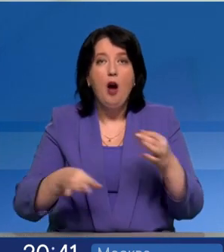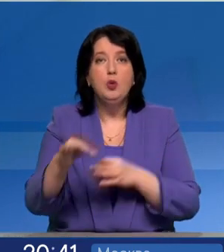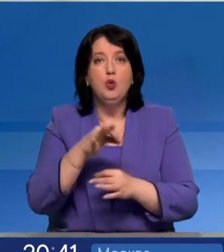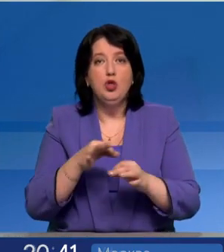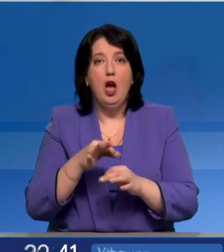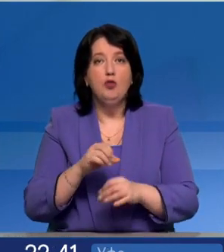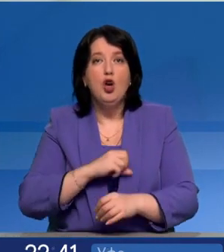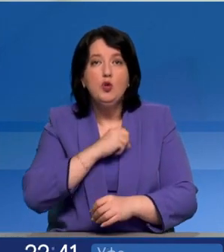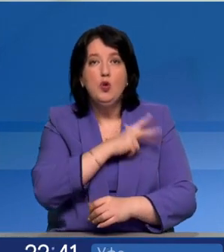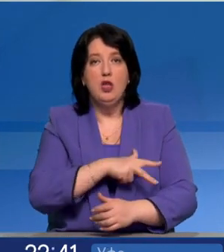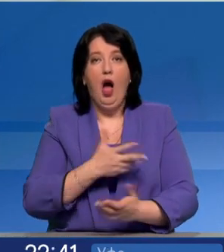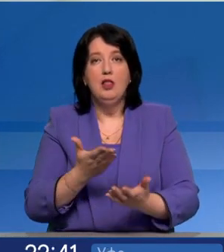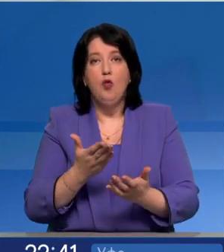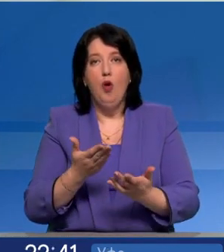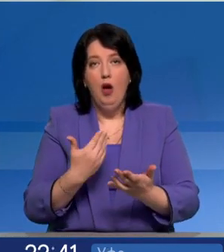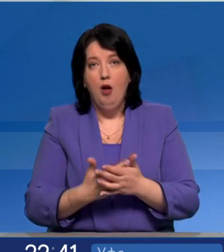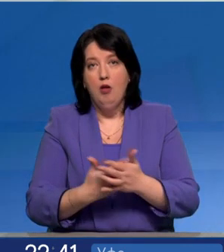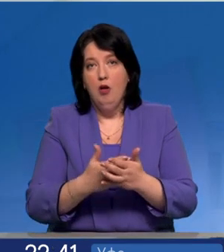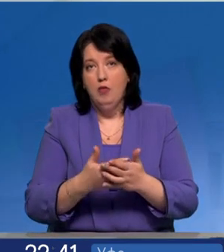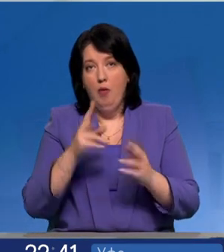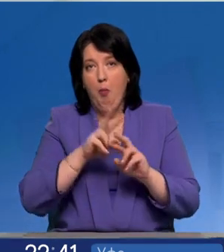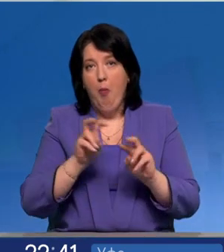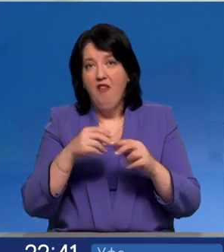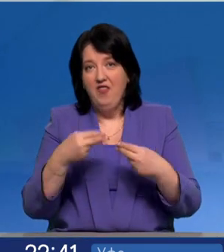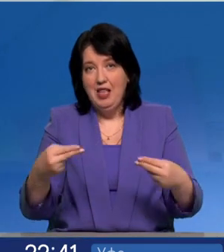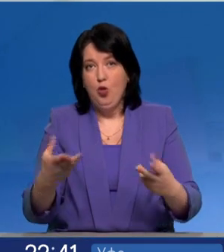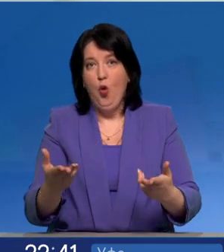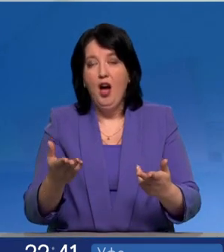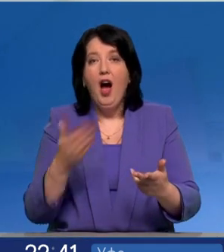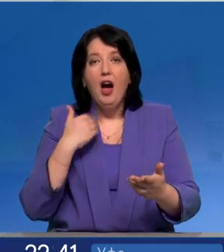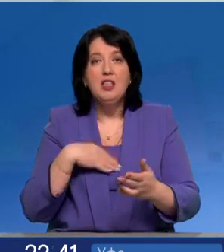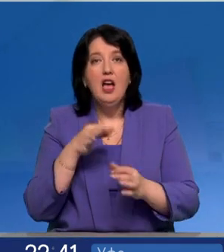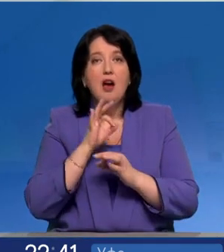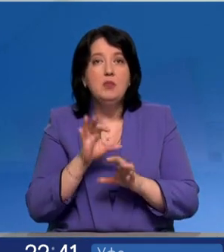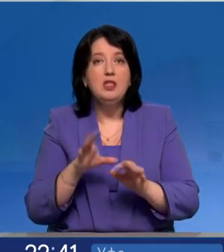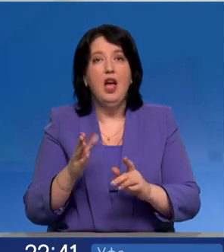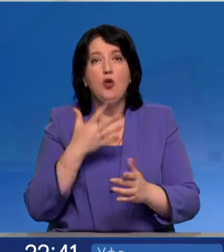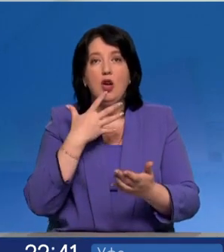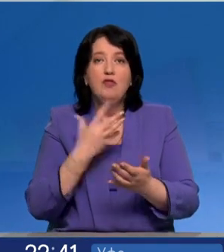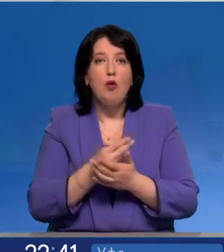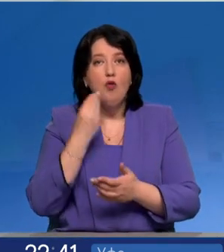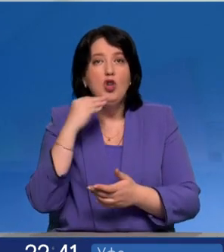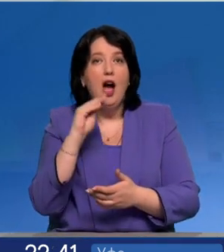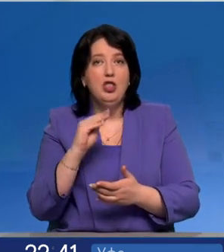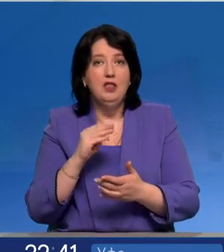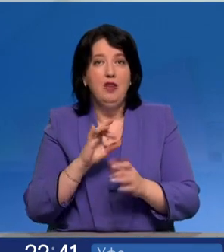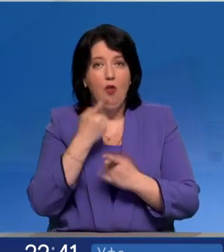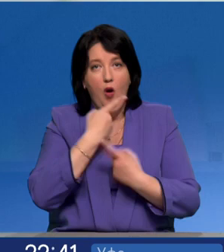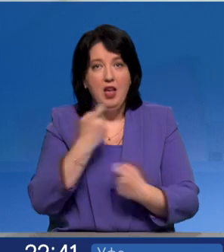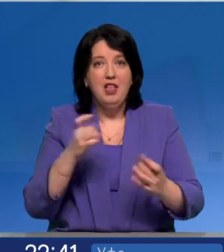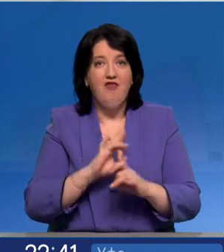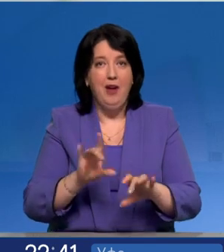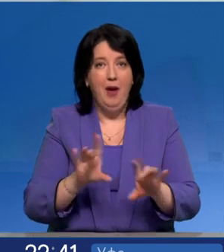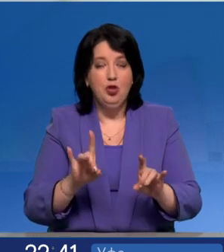блогеры. Они тоже, так сказать, дают там, в свою очередь, качественный контент. Просто если брать